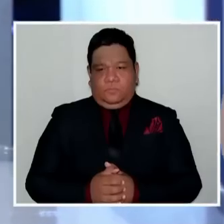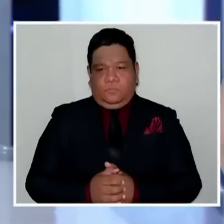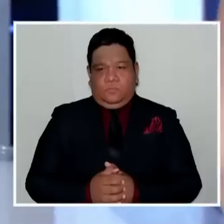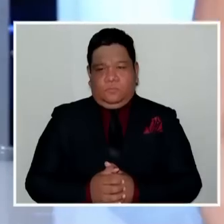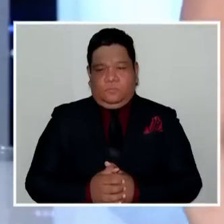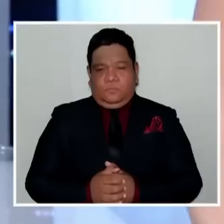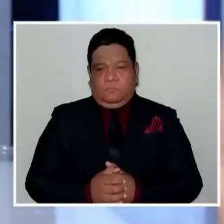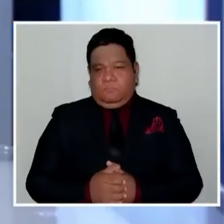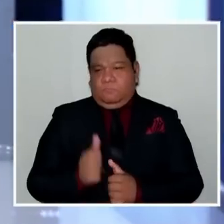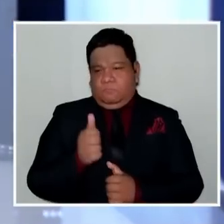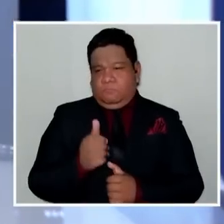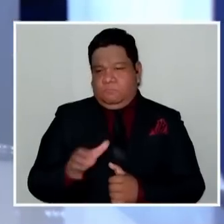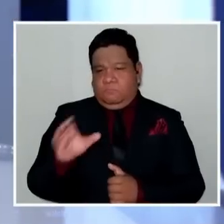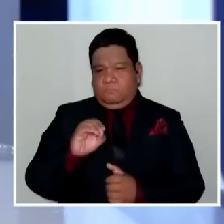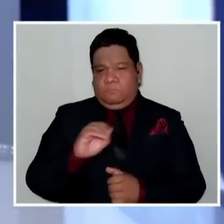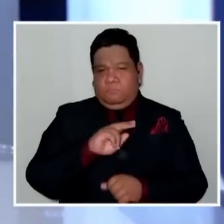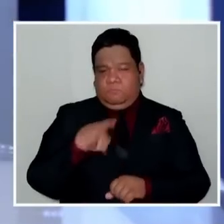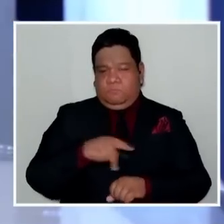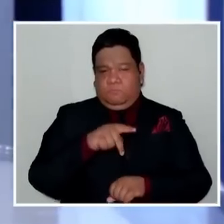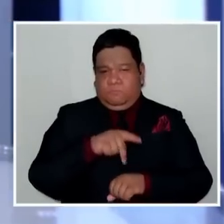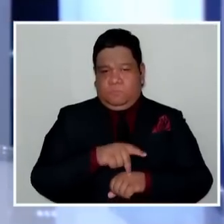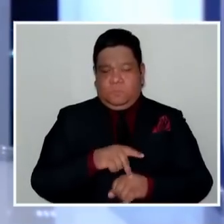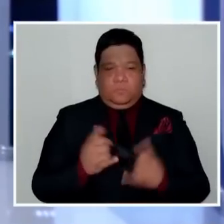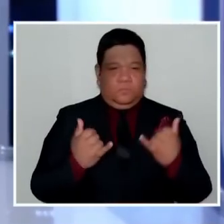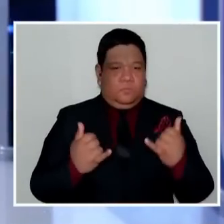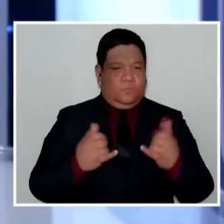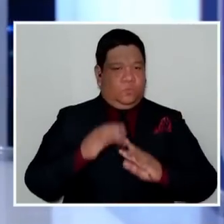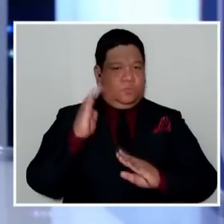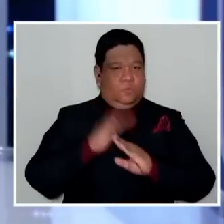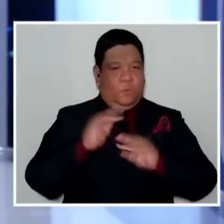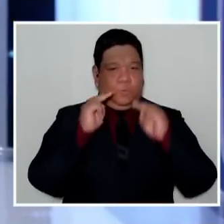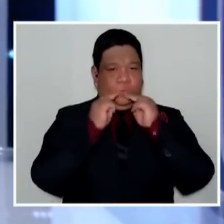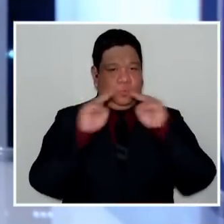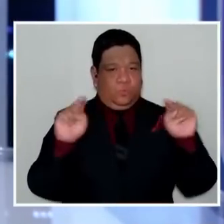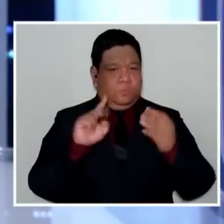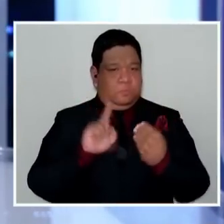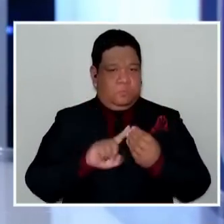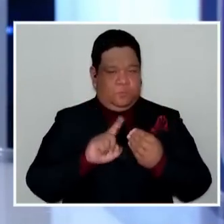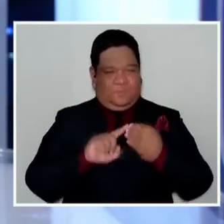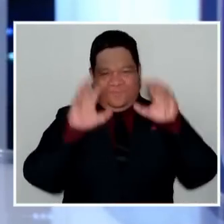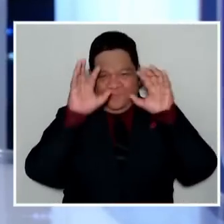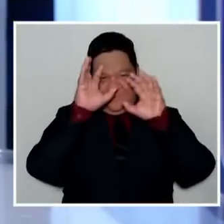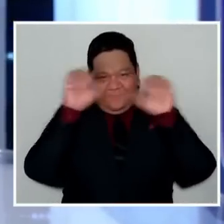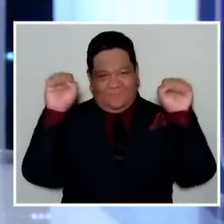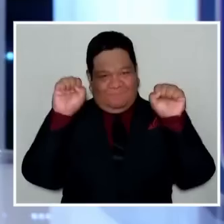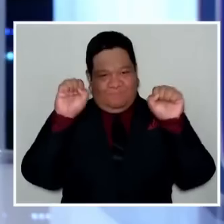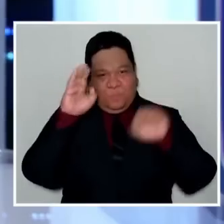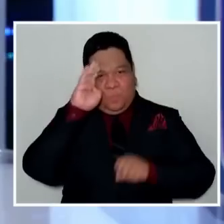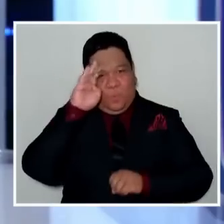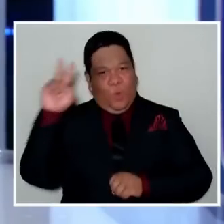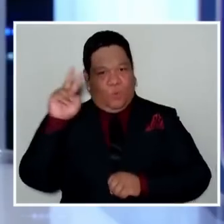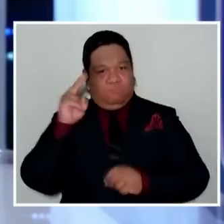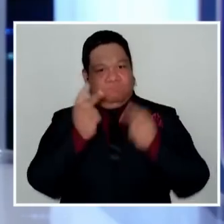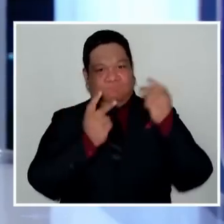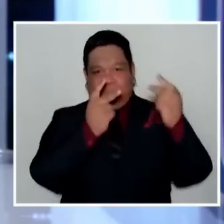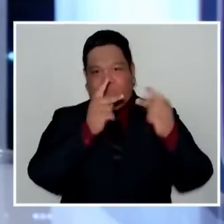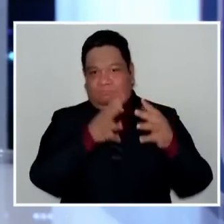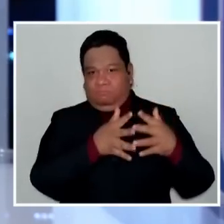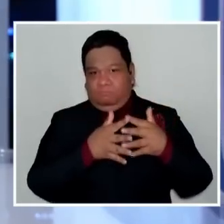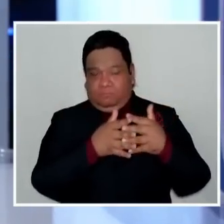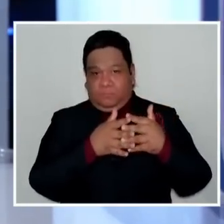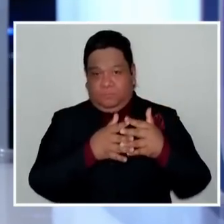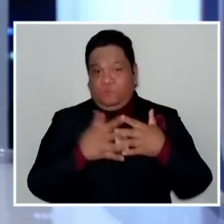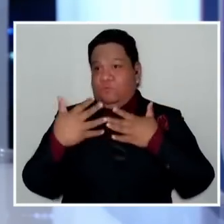ang kanyang meeting kay U.S. President Joe Biden sa White House, nakipagpulong naman si Pangulong Marcos kay Vice President Kamala